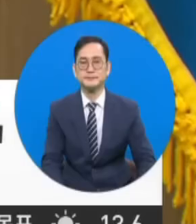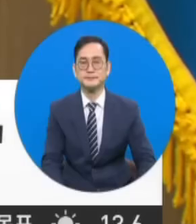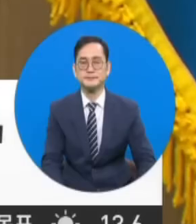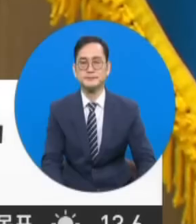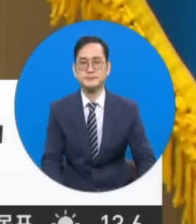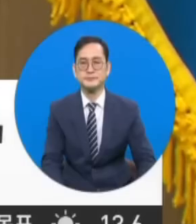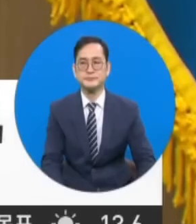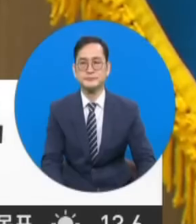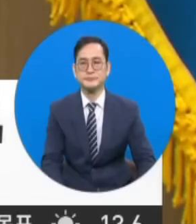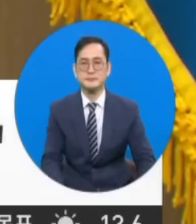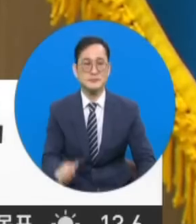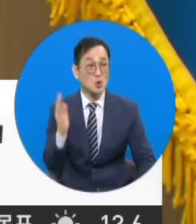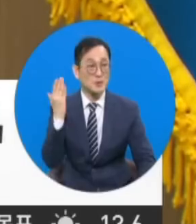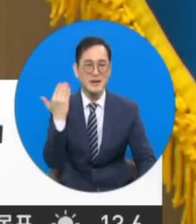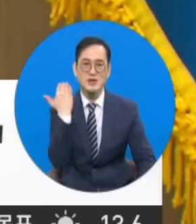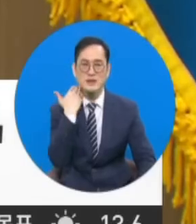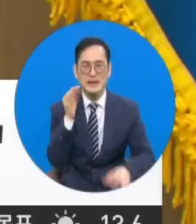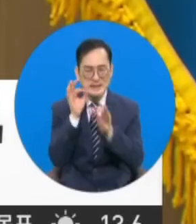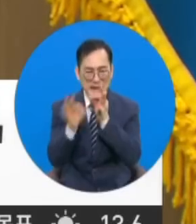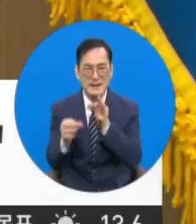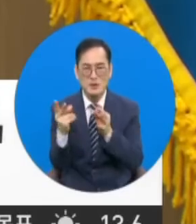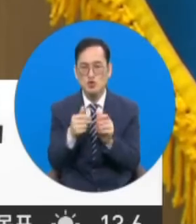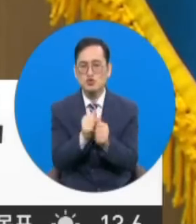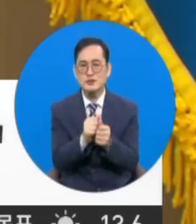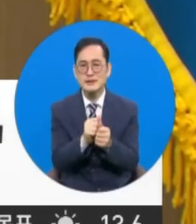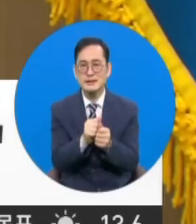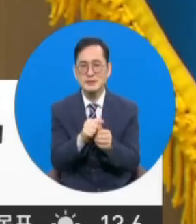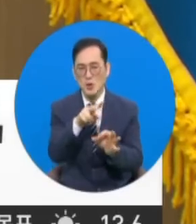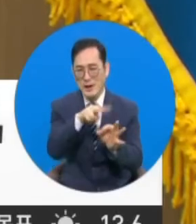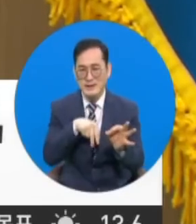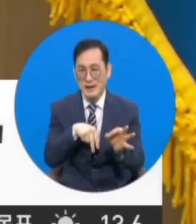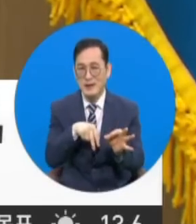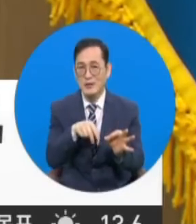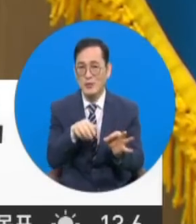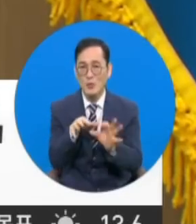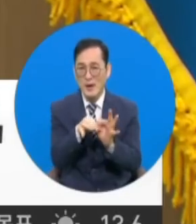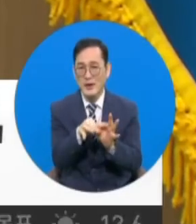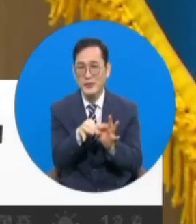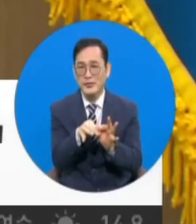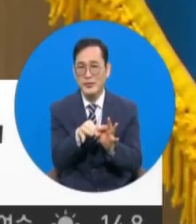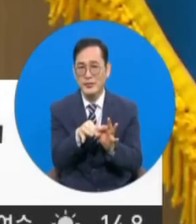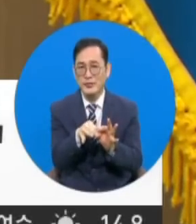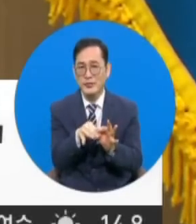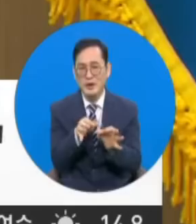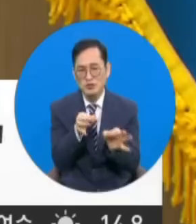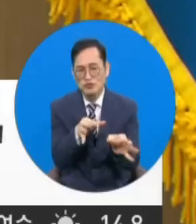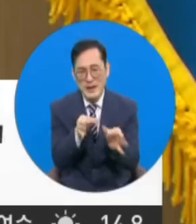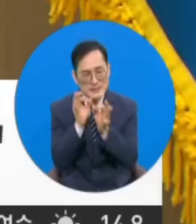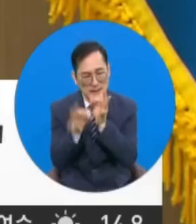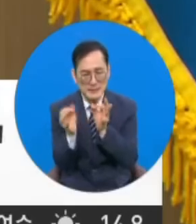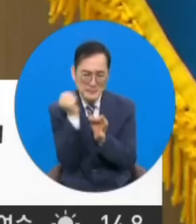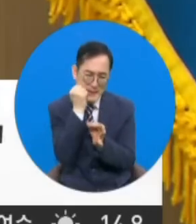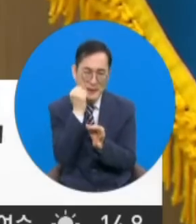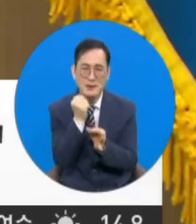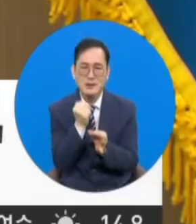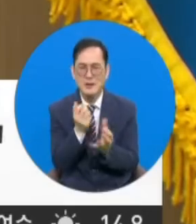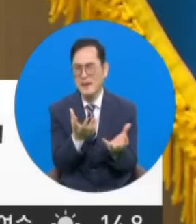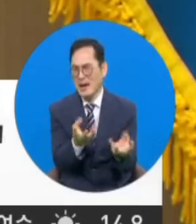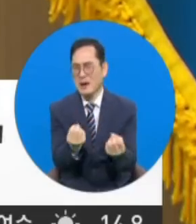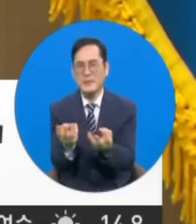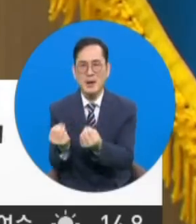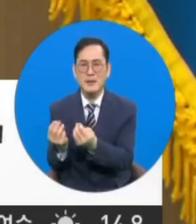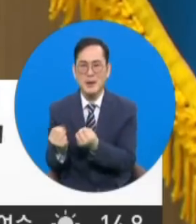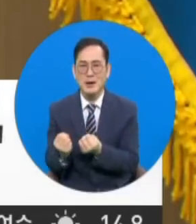최근 전세사기 그리고 주식과 가상자산에 관한 각종 금융투자 사기가 집단적